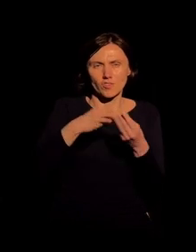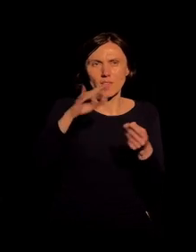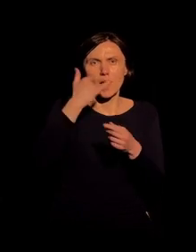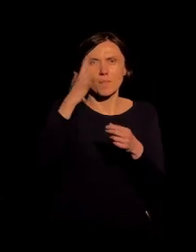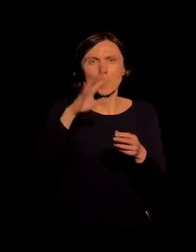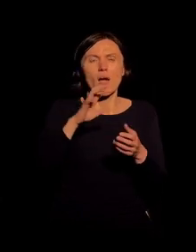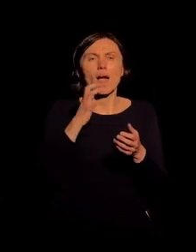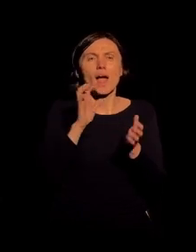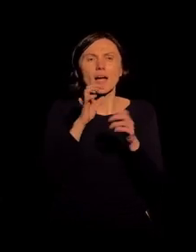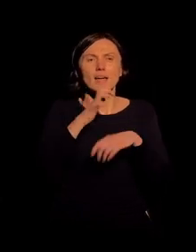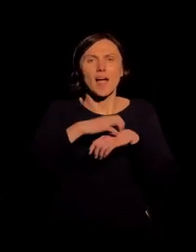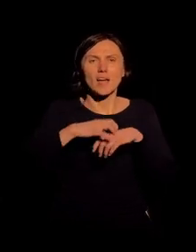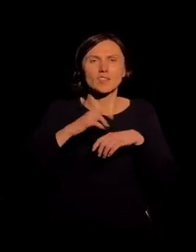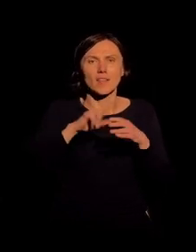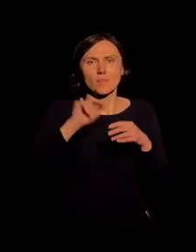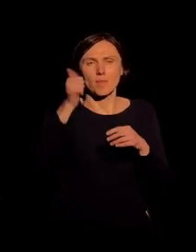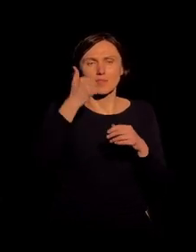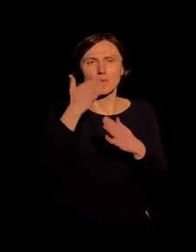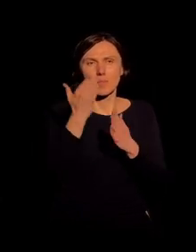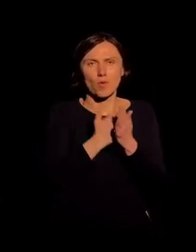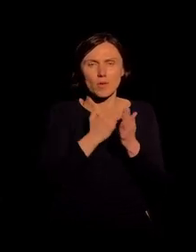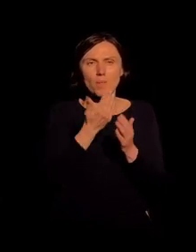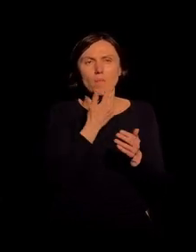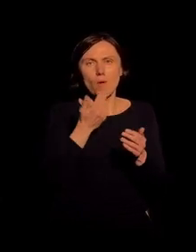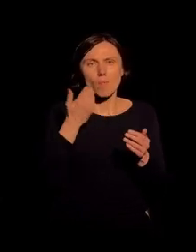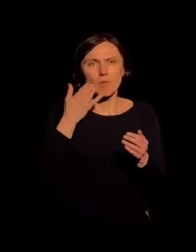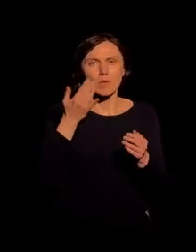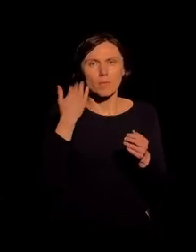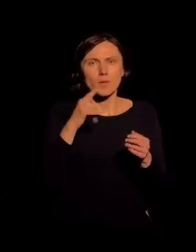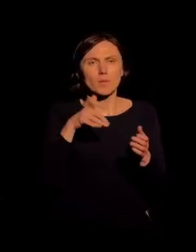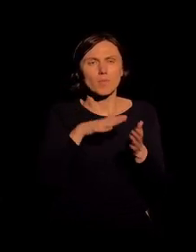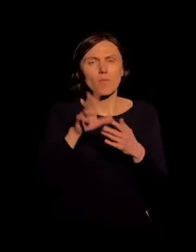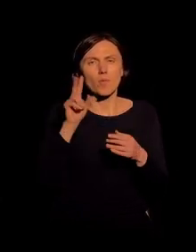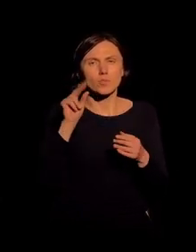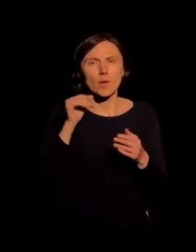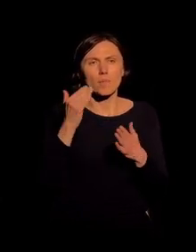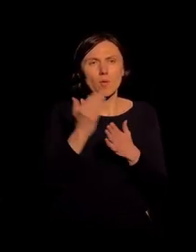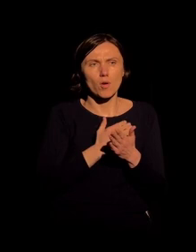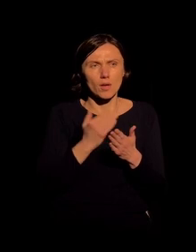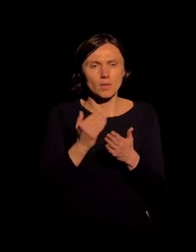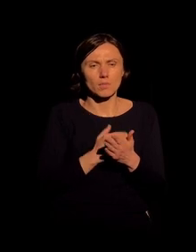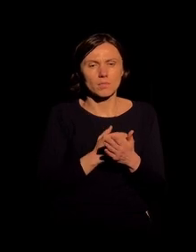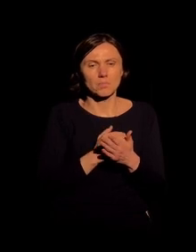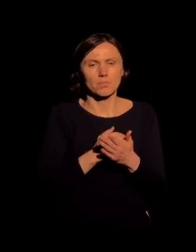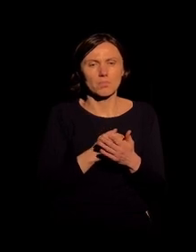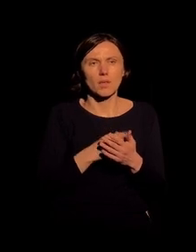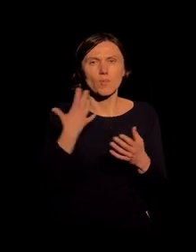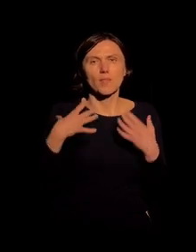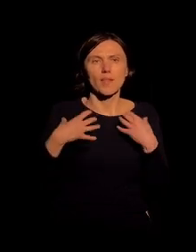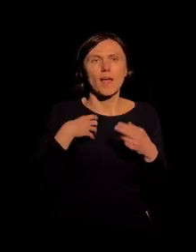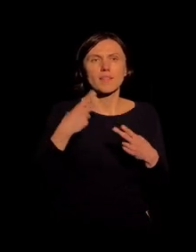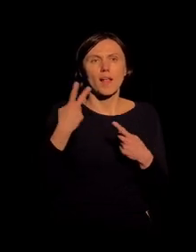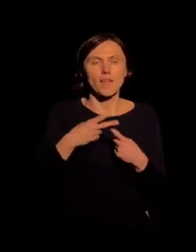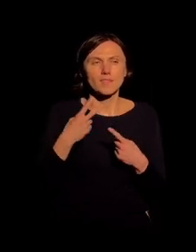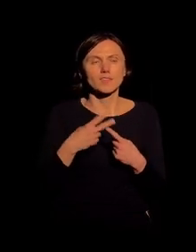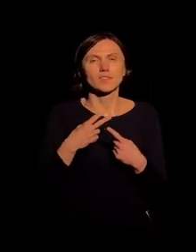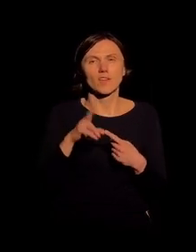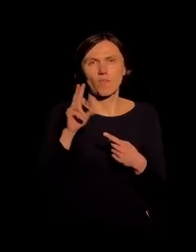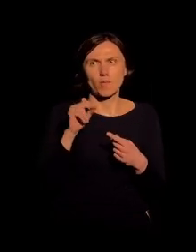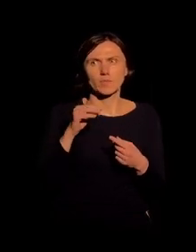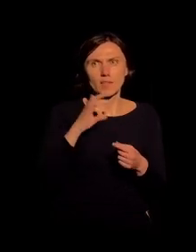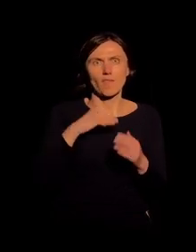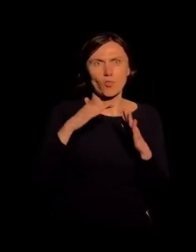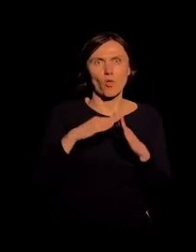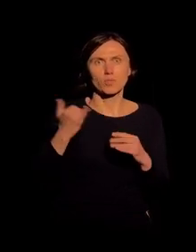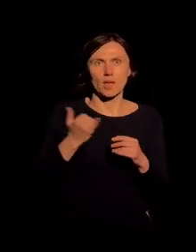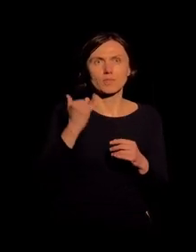była kasza na pierwszym programie, tam po południu się zaczynały, szczególnie w poniedziałki, programy. Był teatr telewizji w poniedziałek, który u mnie w